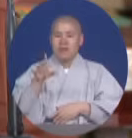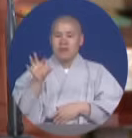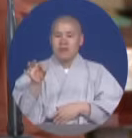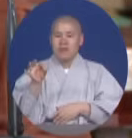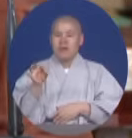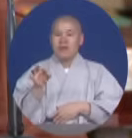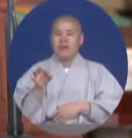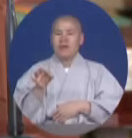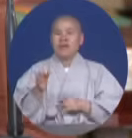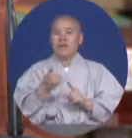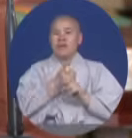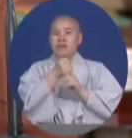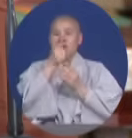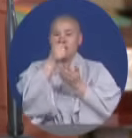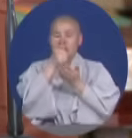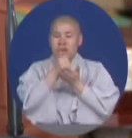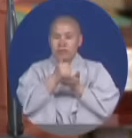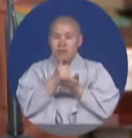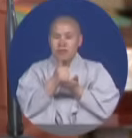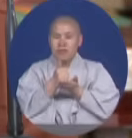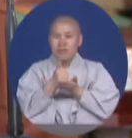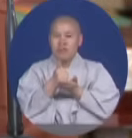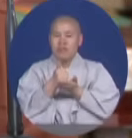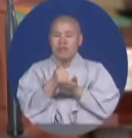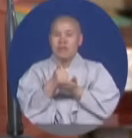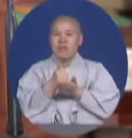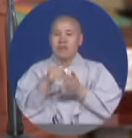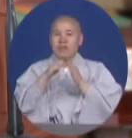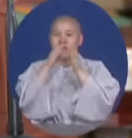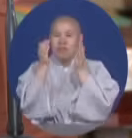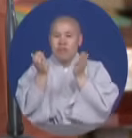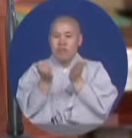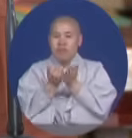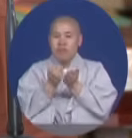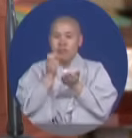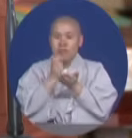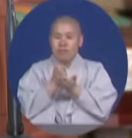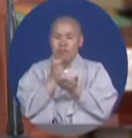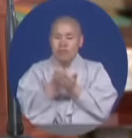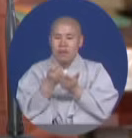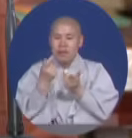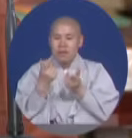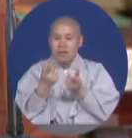제법여이라. 열애라고 하는 부처님은 곧 제법과 같은 뜻이다.